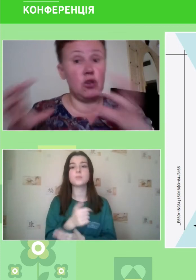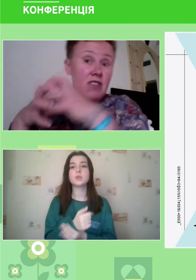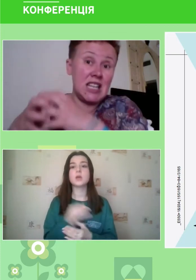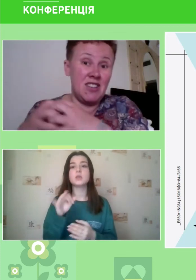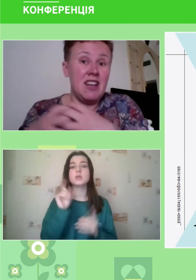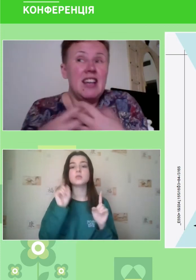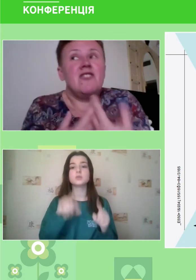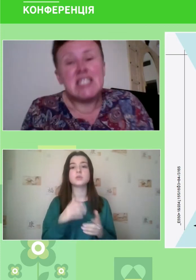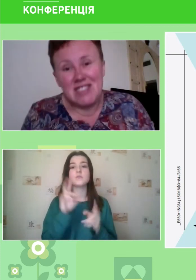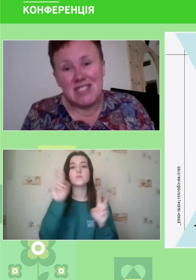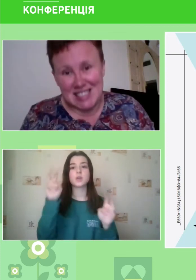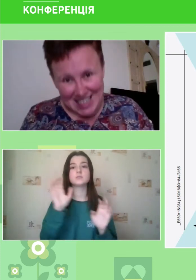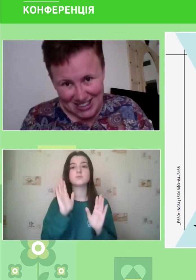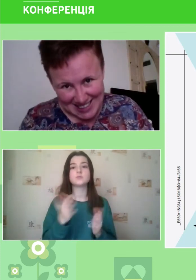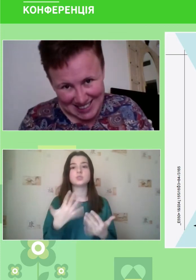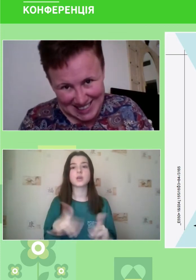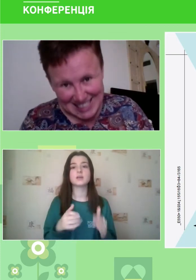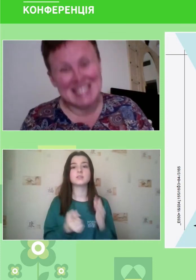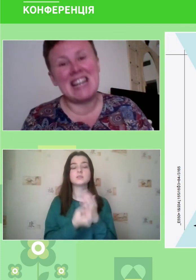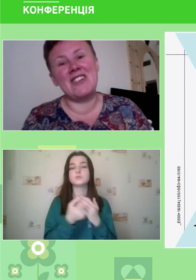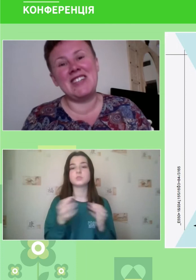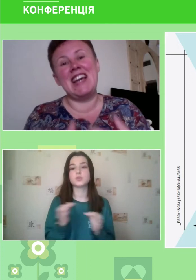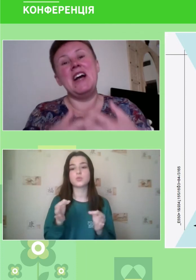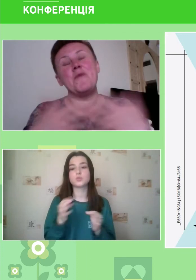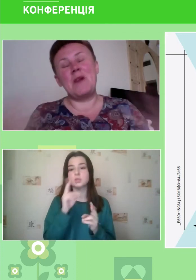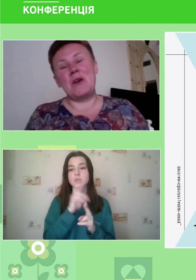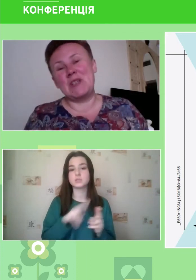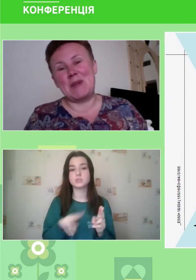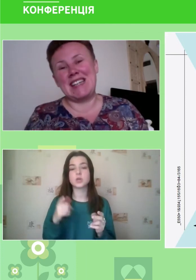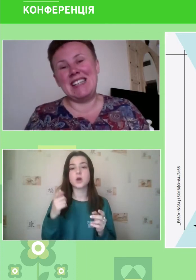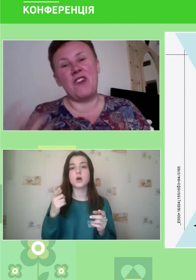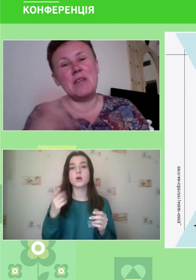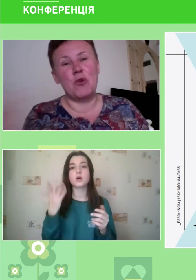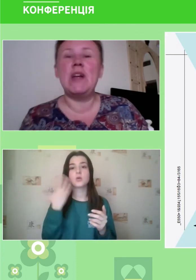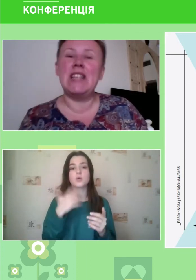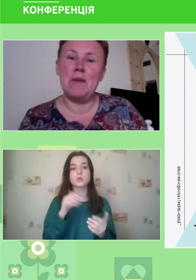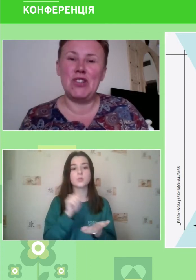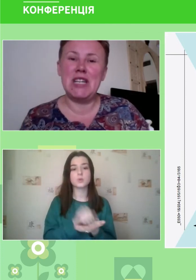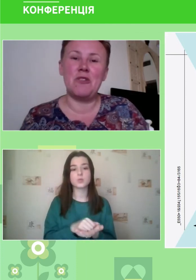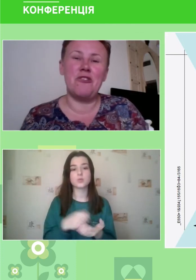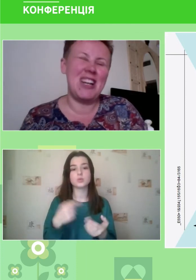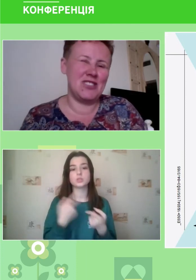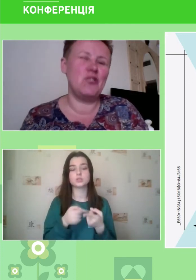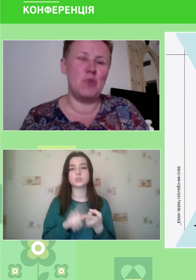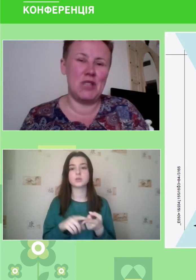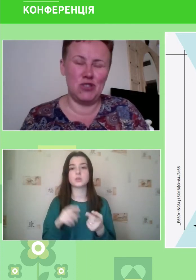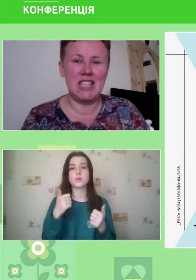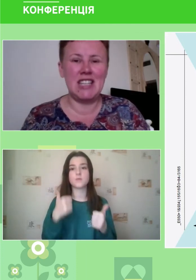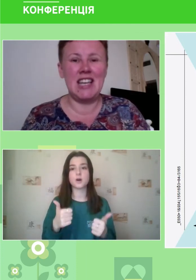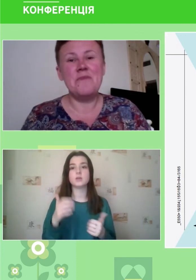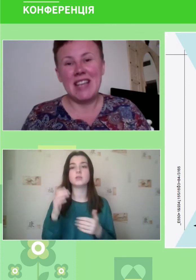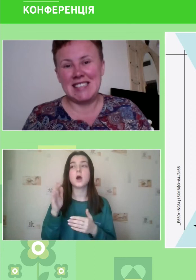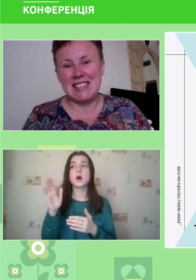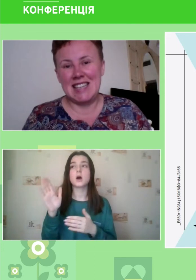І тоді в назві вже звідси нікуди не дінешся, да? Коли ти публікуєш прес-реліз «Файні прогулянки під дощем», то «Файно» все одно буде